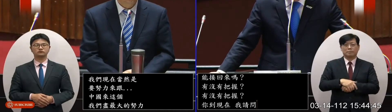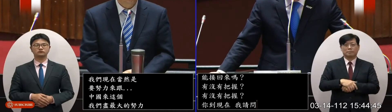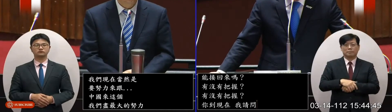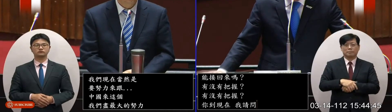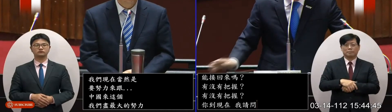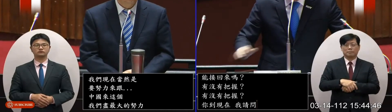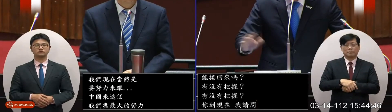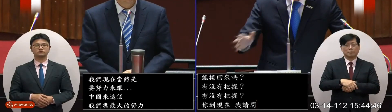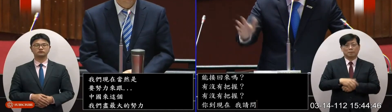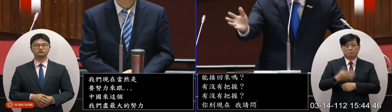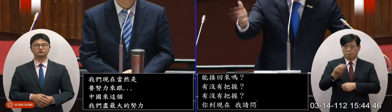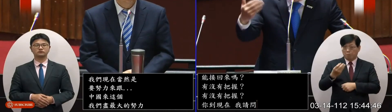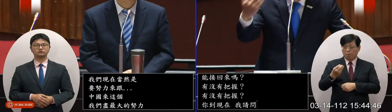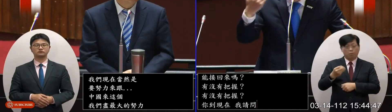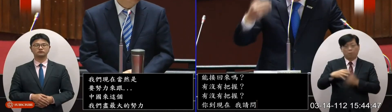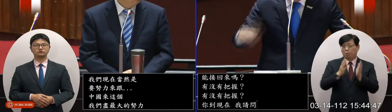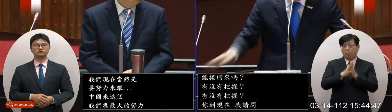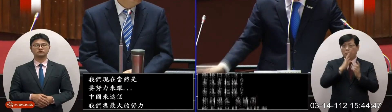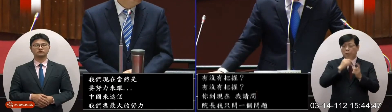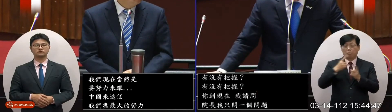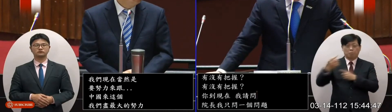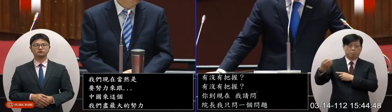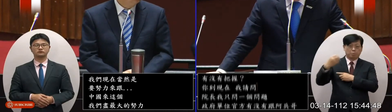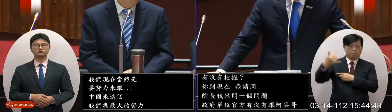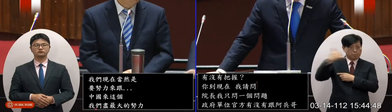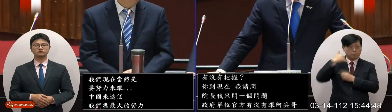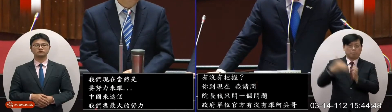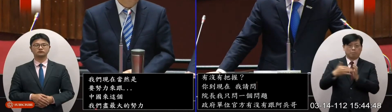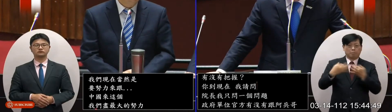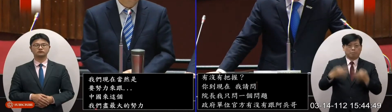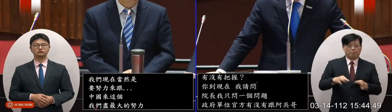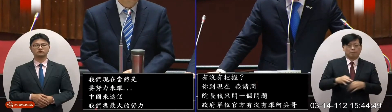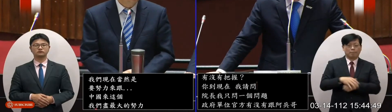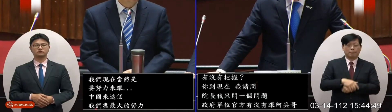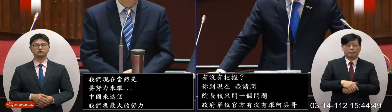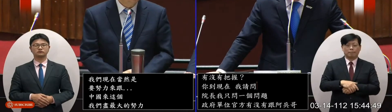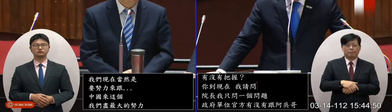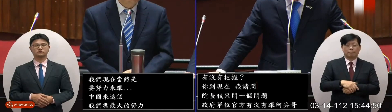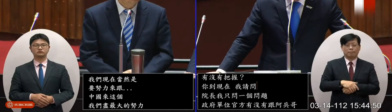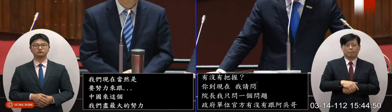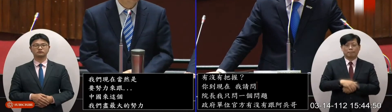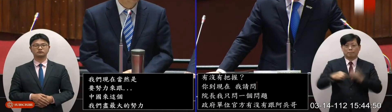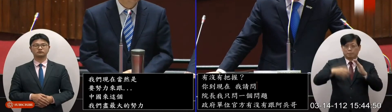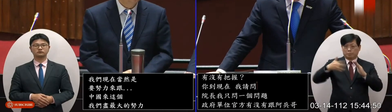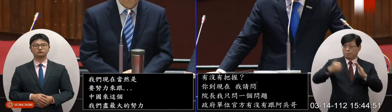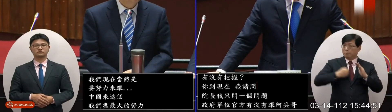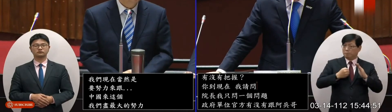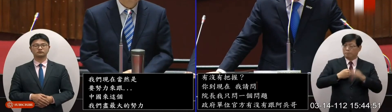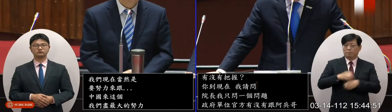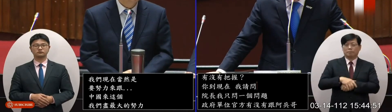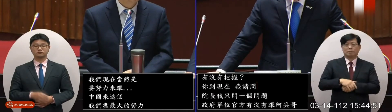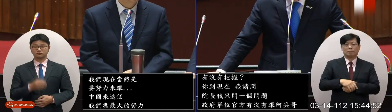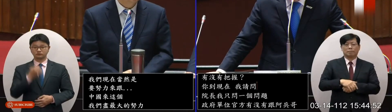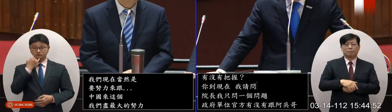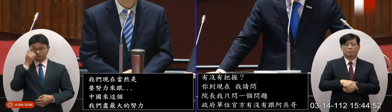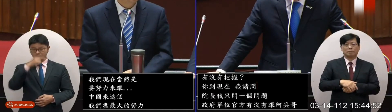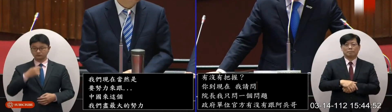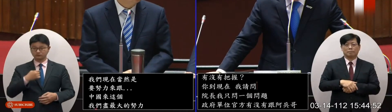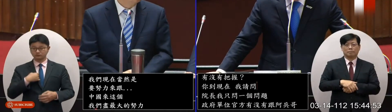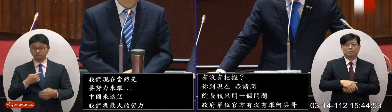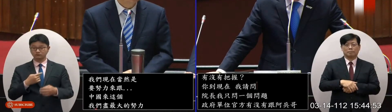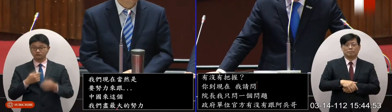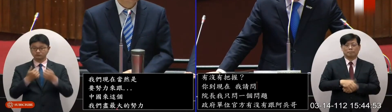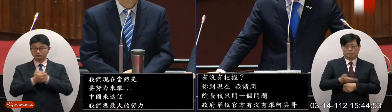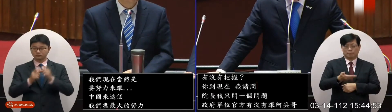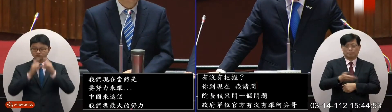还是没有？还是说没有？完全就是传话？ 院长你知道吗？ 可不可以容许鲍委员？可